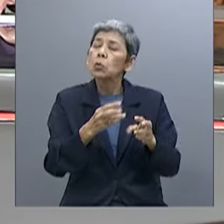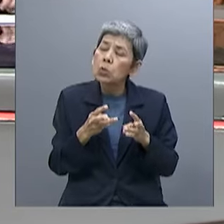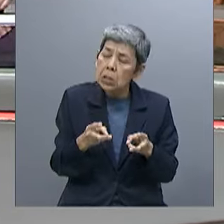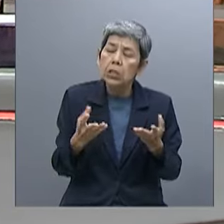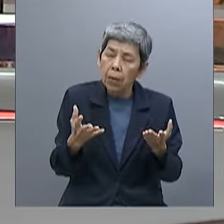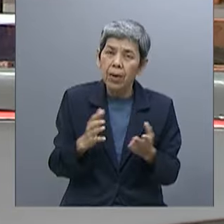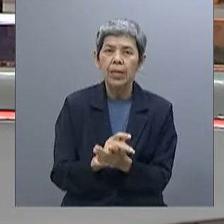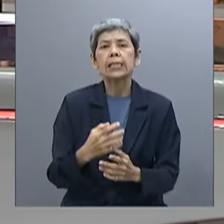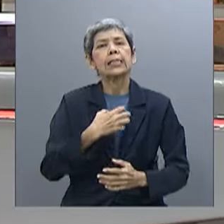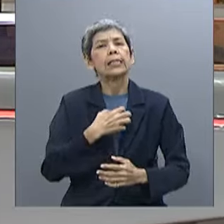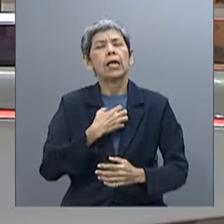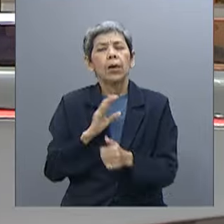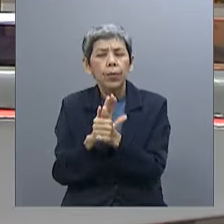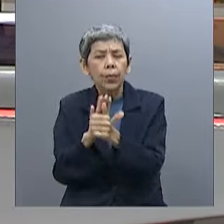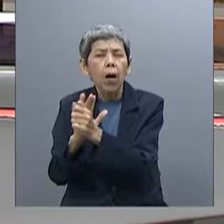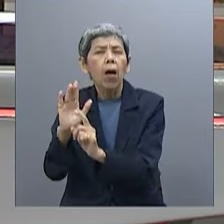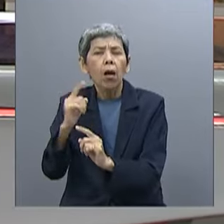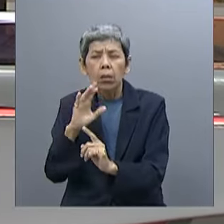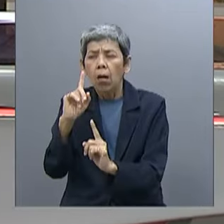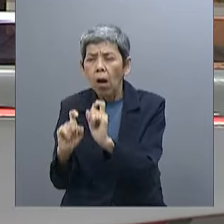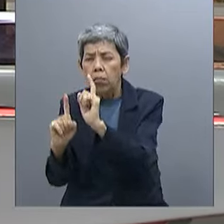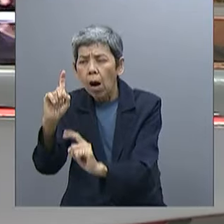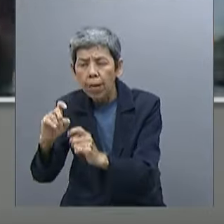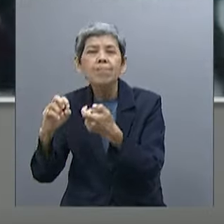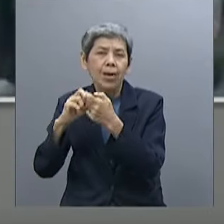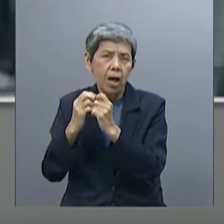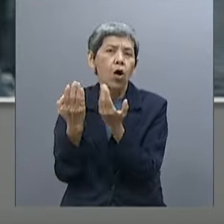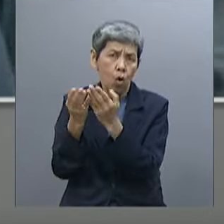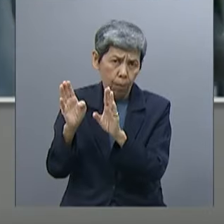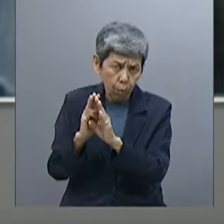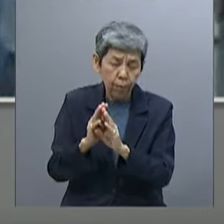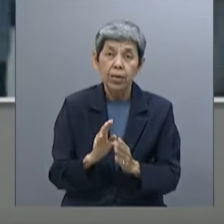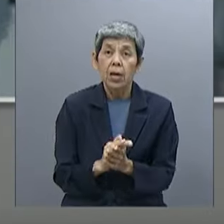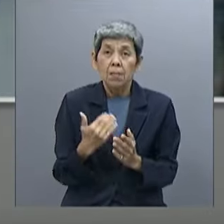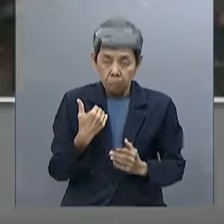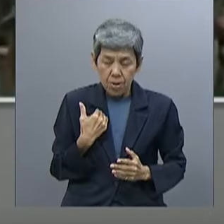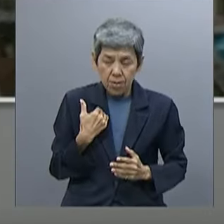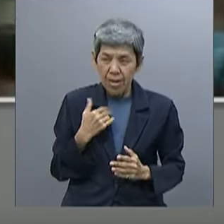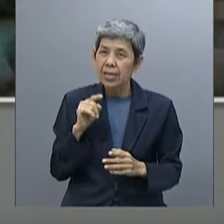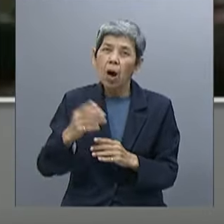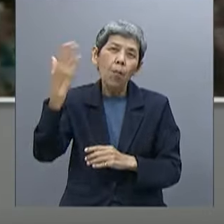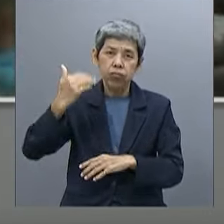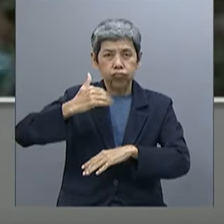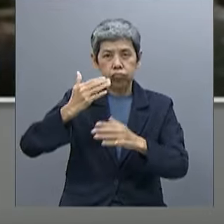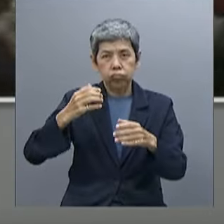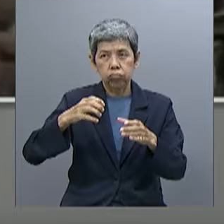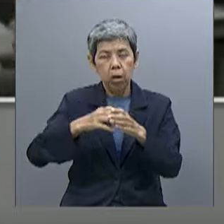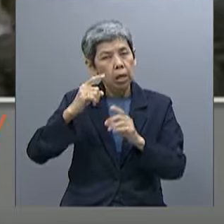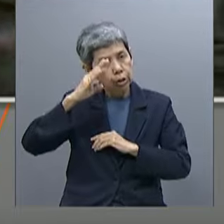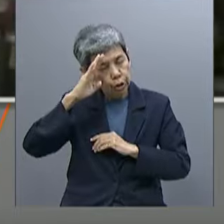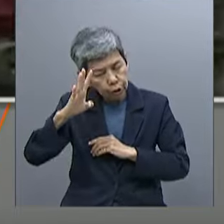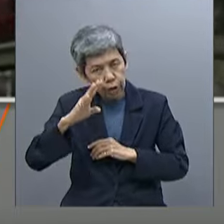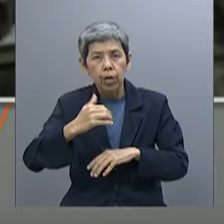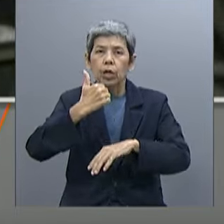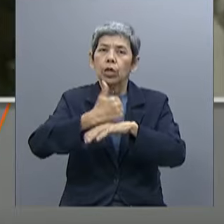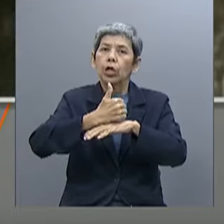ได้ก็เพื่อที่จะเยียวยาผู้สูญเสียและคนที่ได้รับผลกระทบค่ะผู้ต้องหาซึ่งก็มีตั้งแต่อดีตแม่ทัพภาคที่4อดีตผู้ว่าน